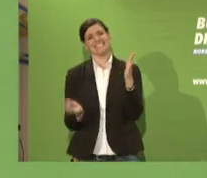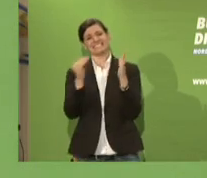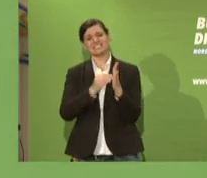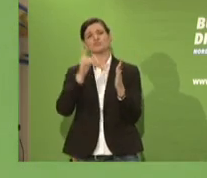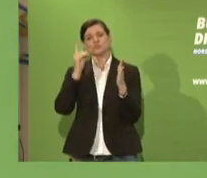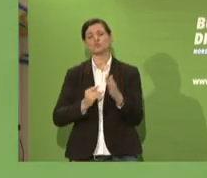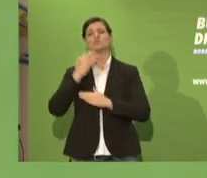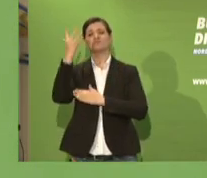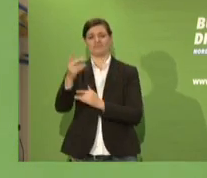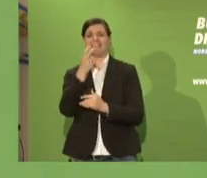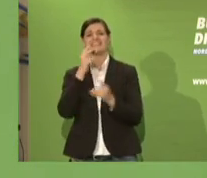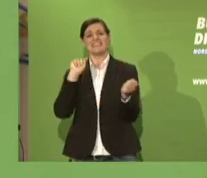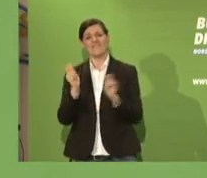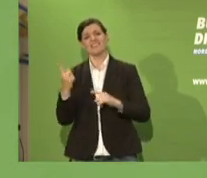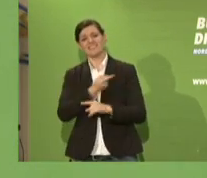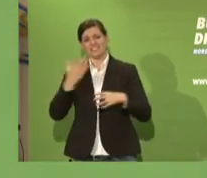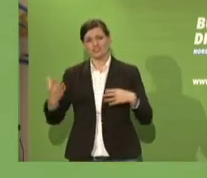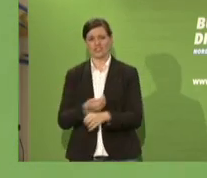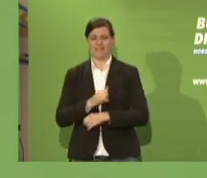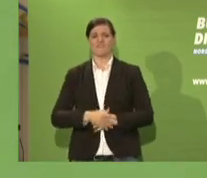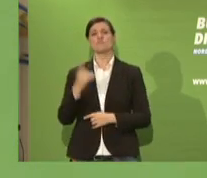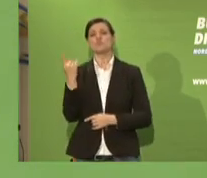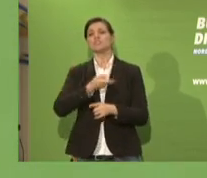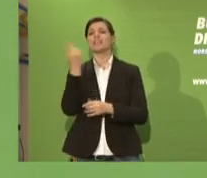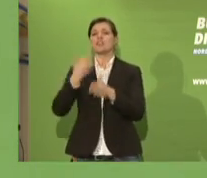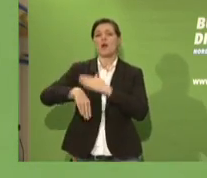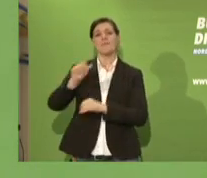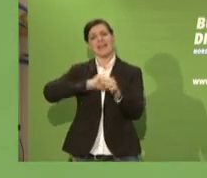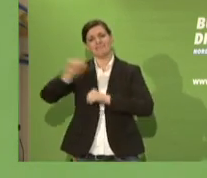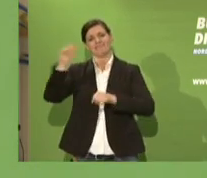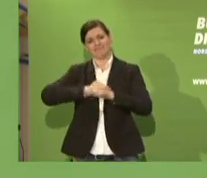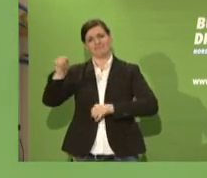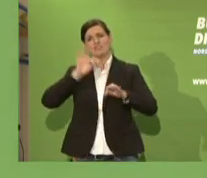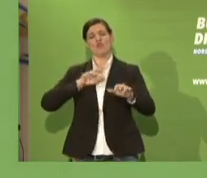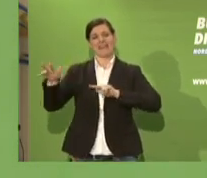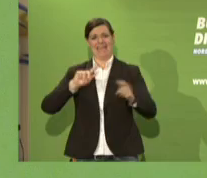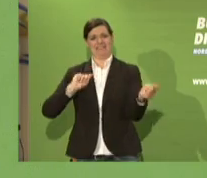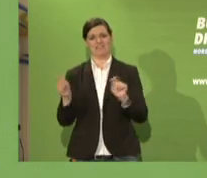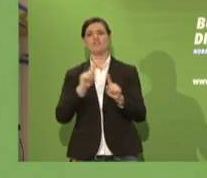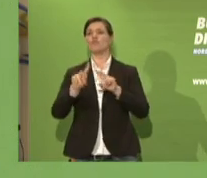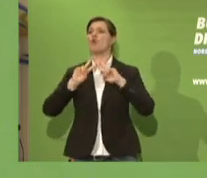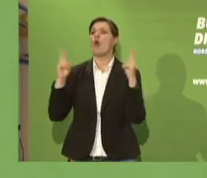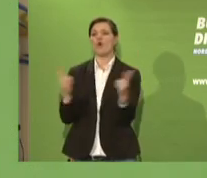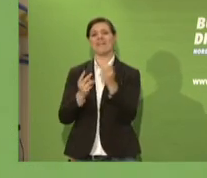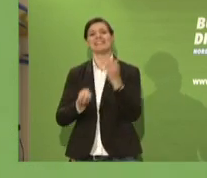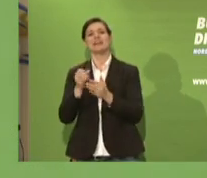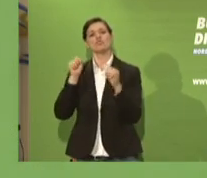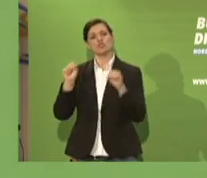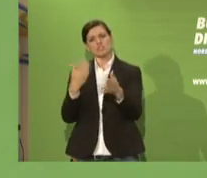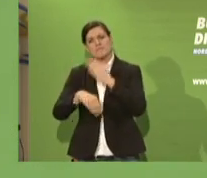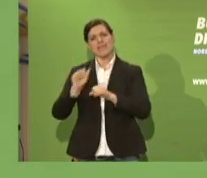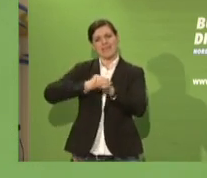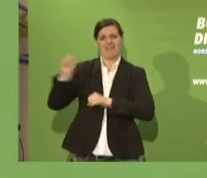wirklich gelingt. Aber wir brauchen auch mehr Einsatz für eine Verkehrswende, mehr Einsatz für Umwelt- und Naturschutz. Wir haben